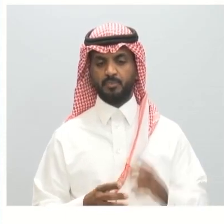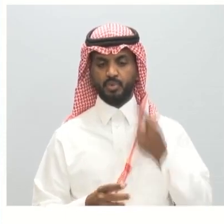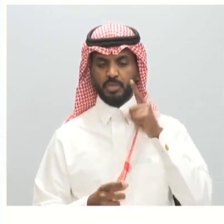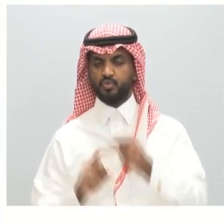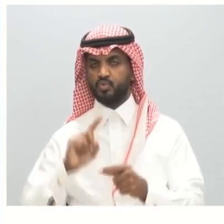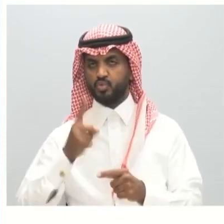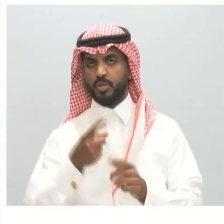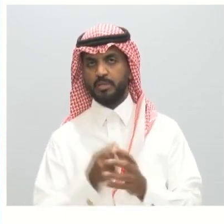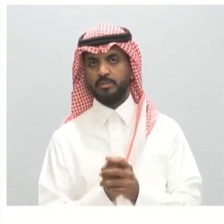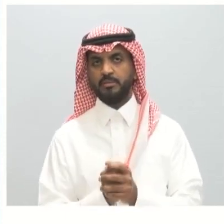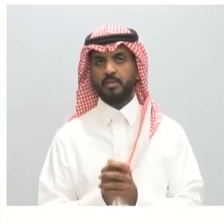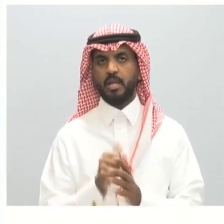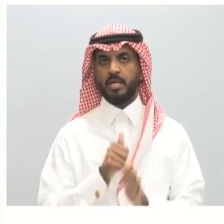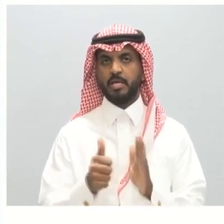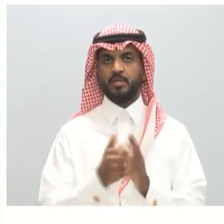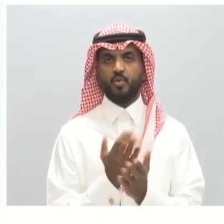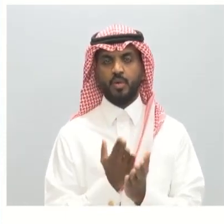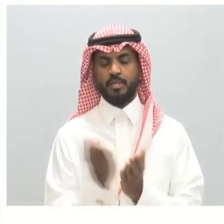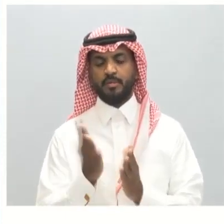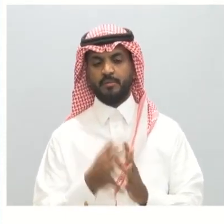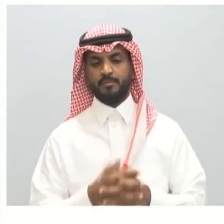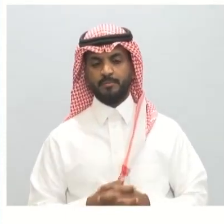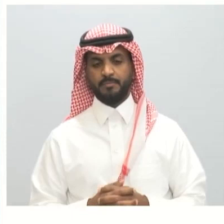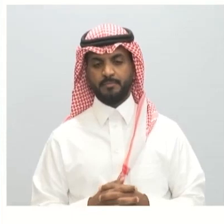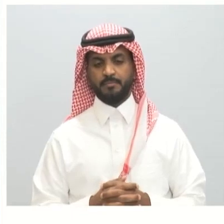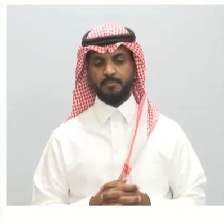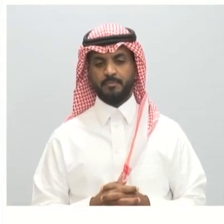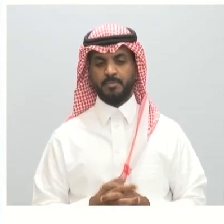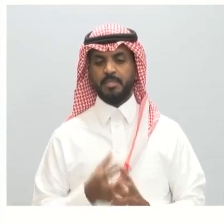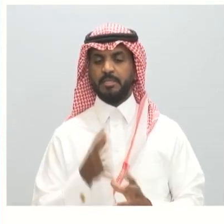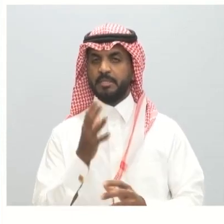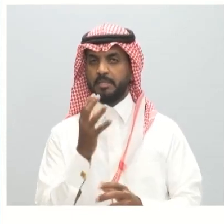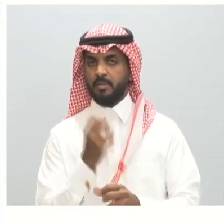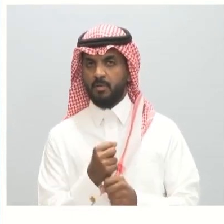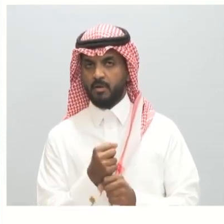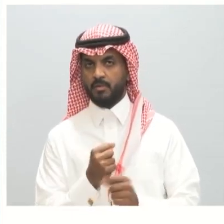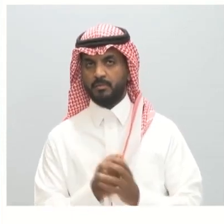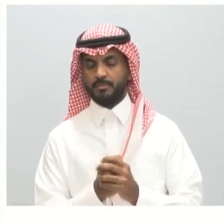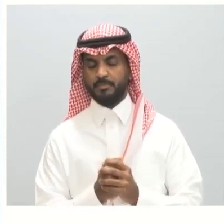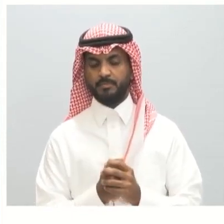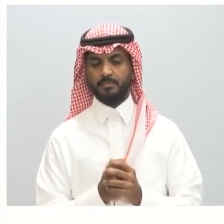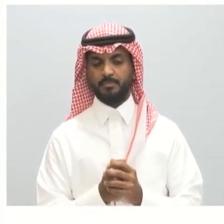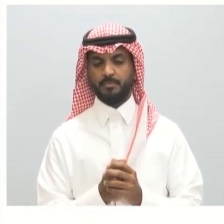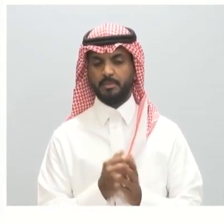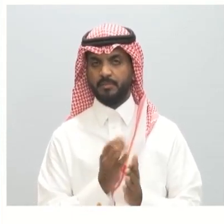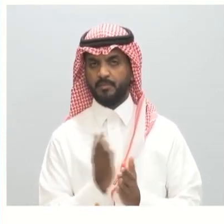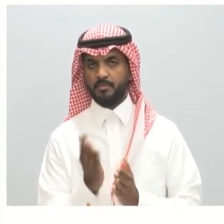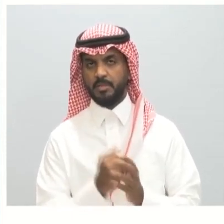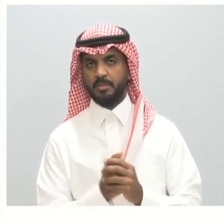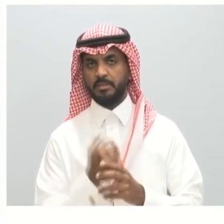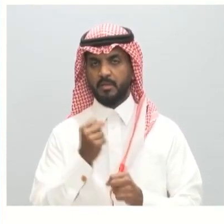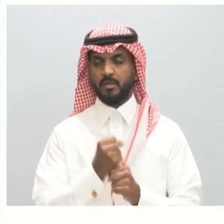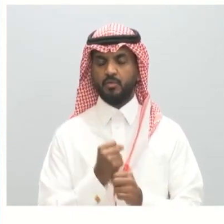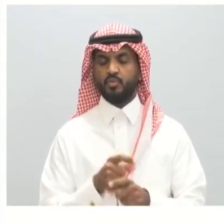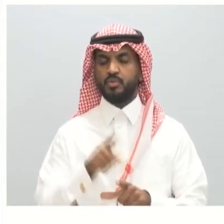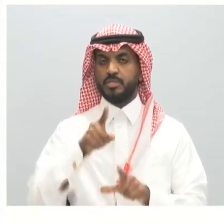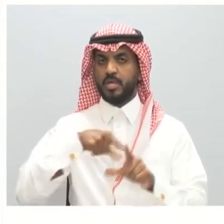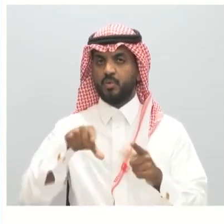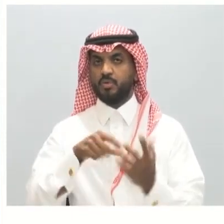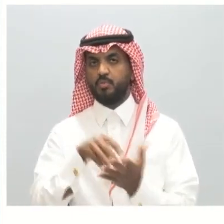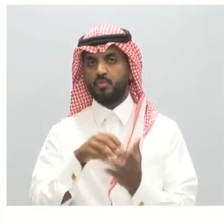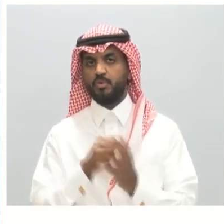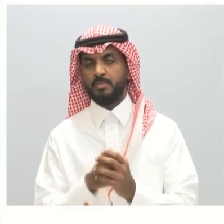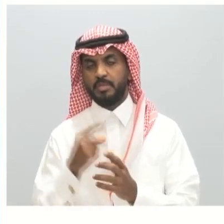سرعه القياده سرعه الانعطاف انتظار حتى نطف يمين الانتظار حتى تكون زاويه الموضع